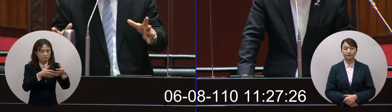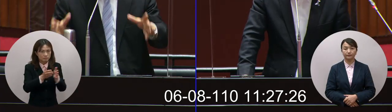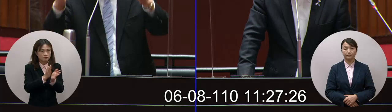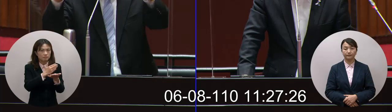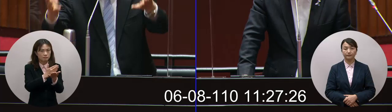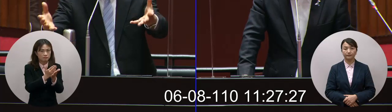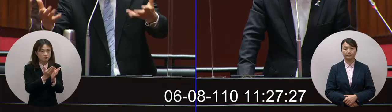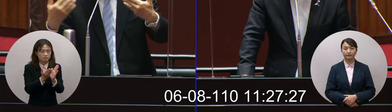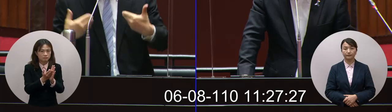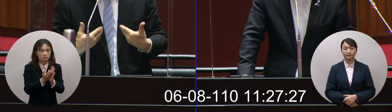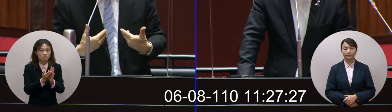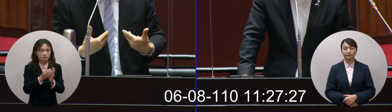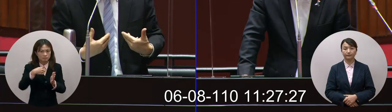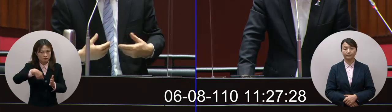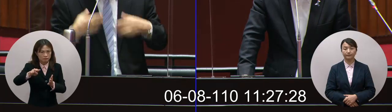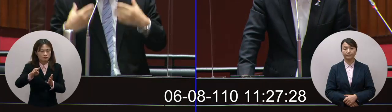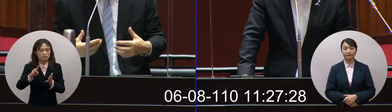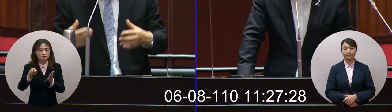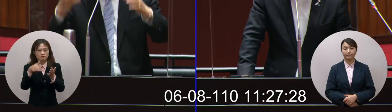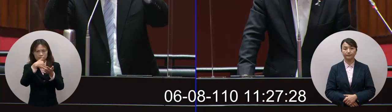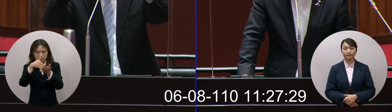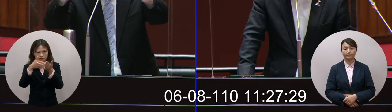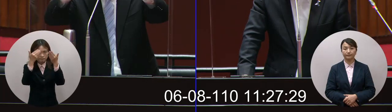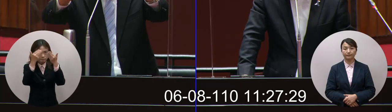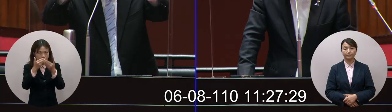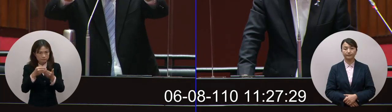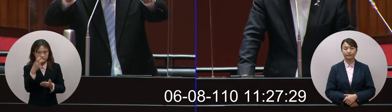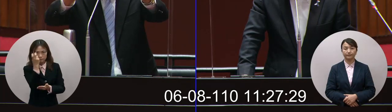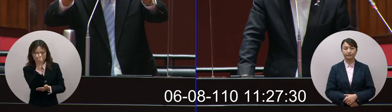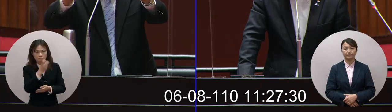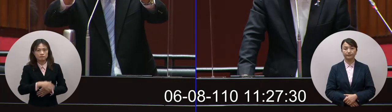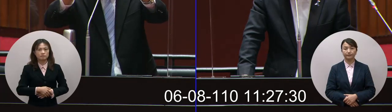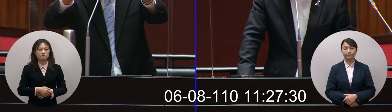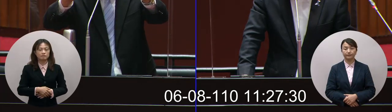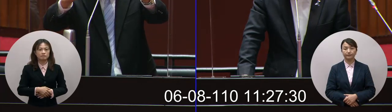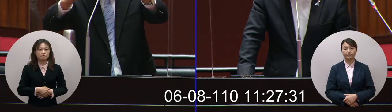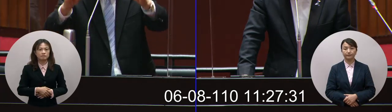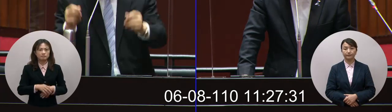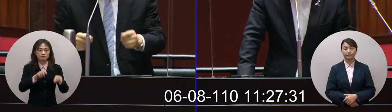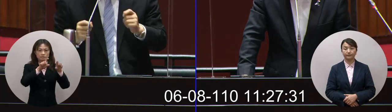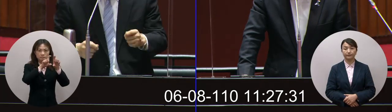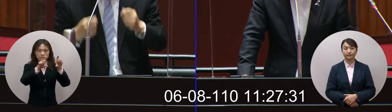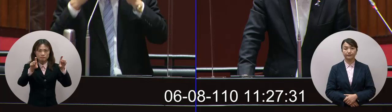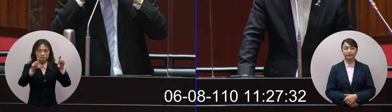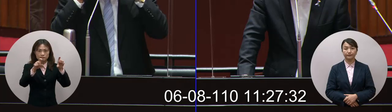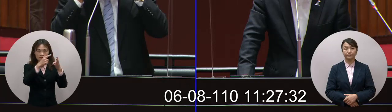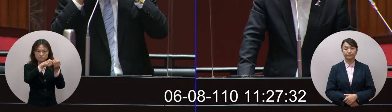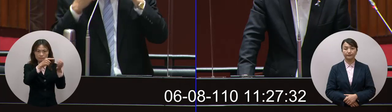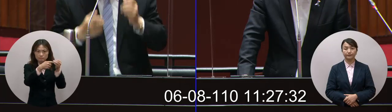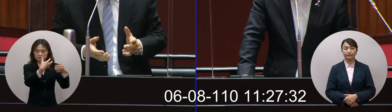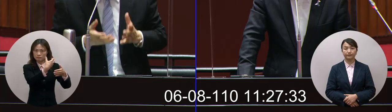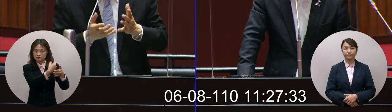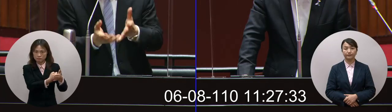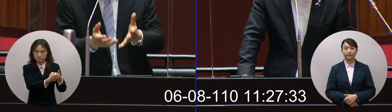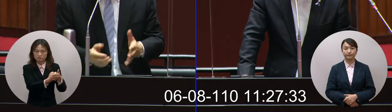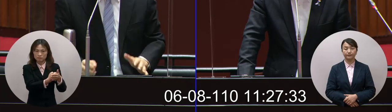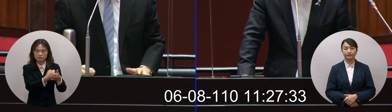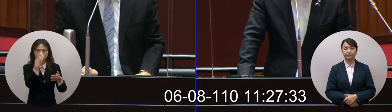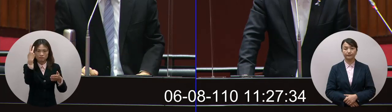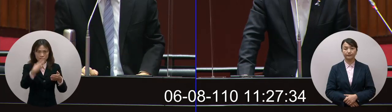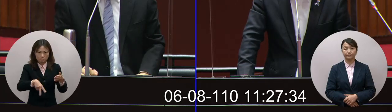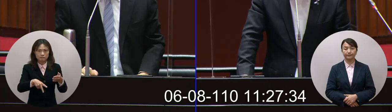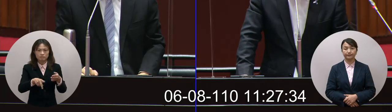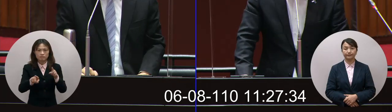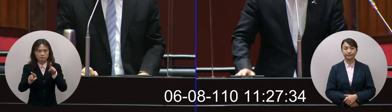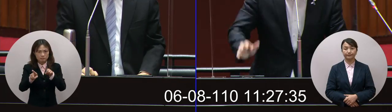估整个盘点出来。而疫苗先框列这个数量以后，试疫苗状况再继续增